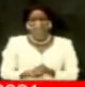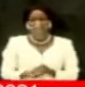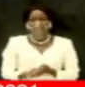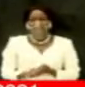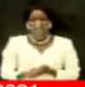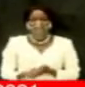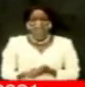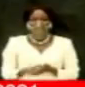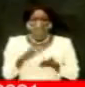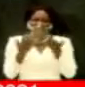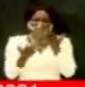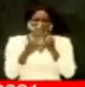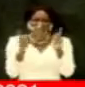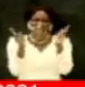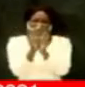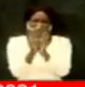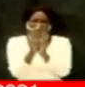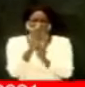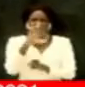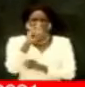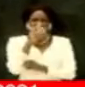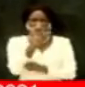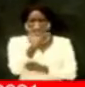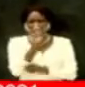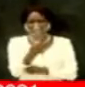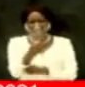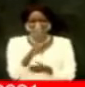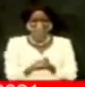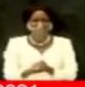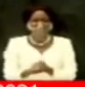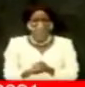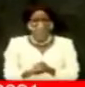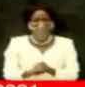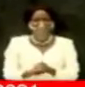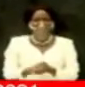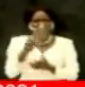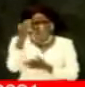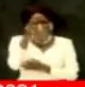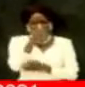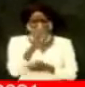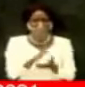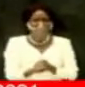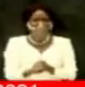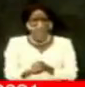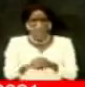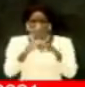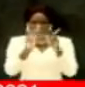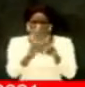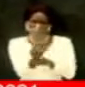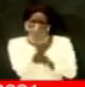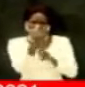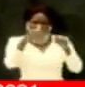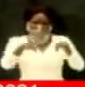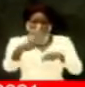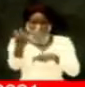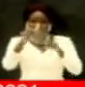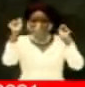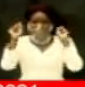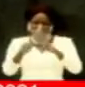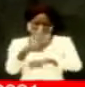just briefly in English, I know you're one of the many Malawians who have got their first job, Oxford